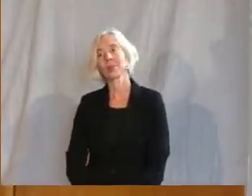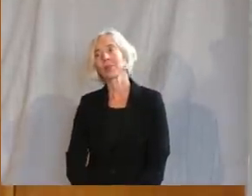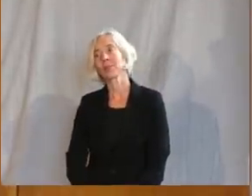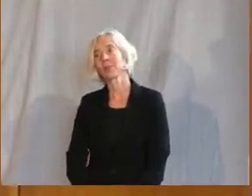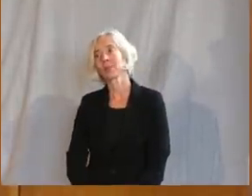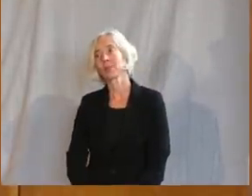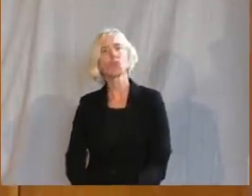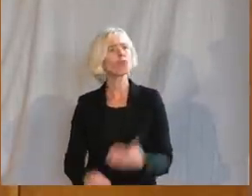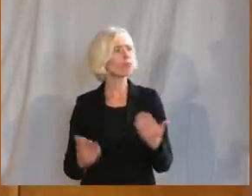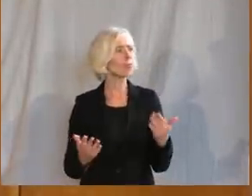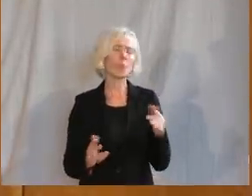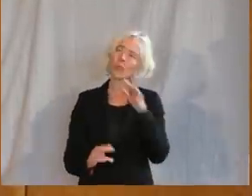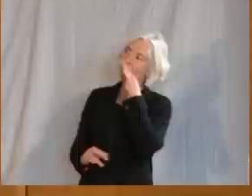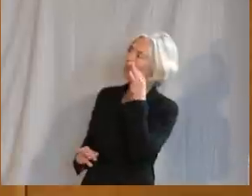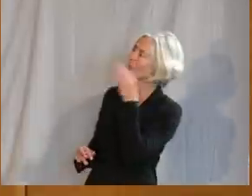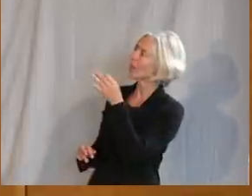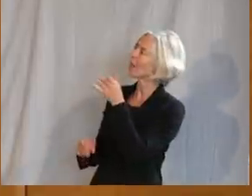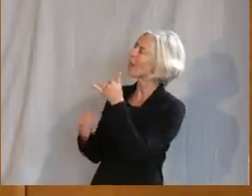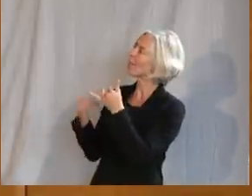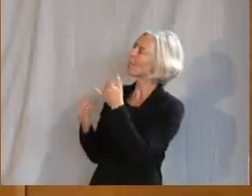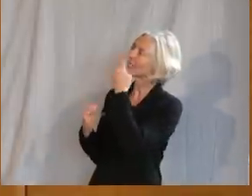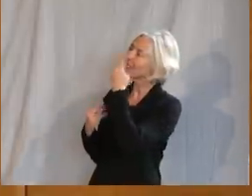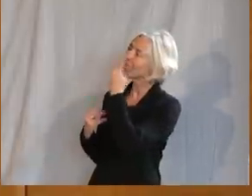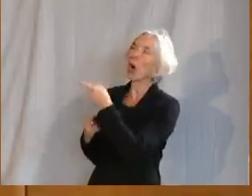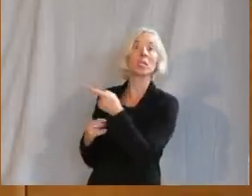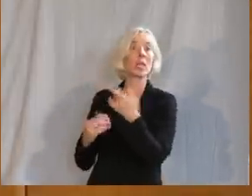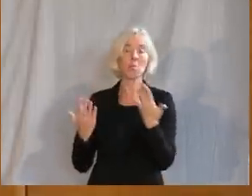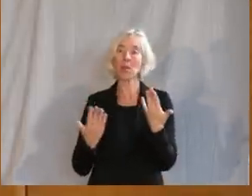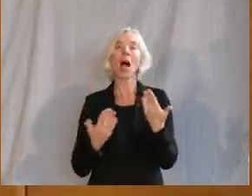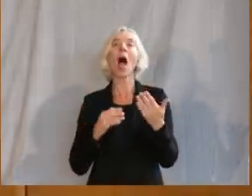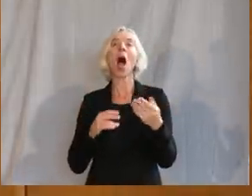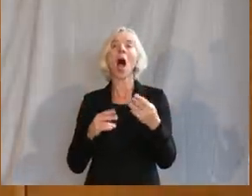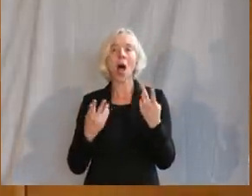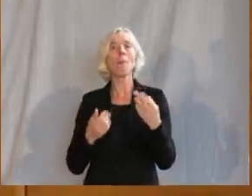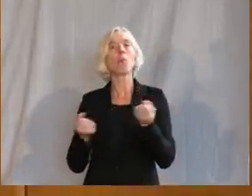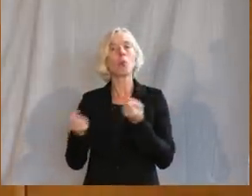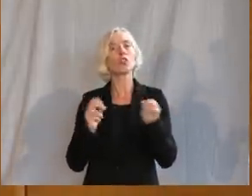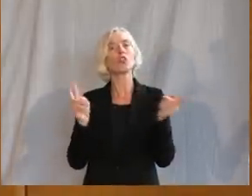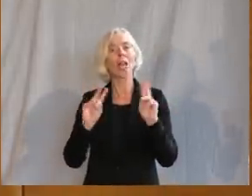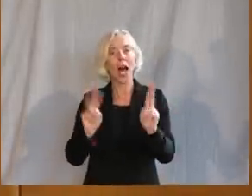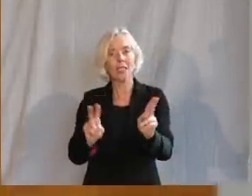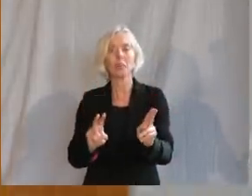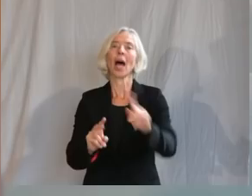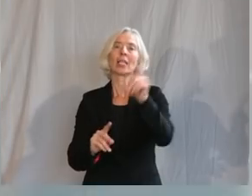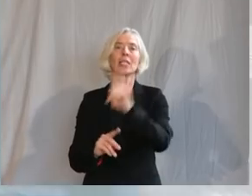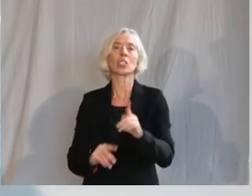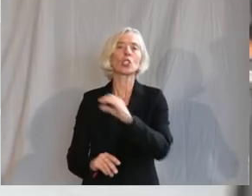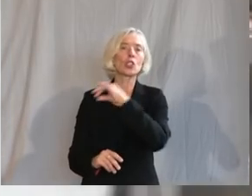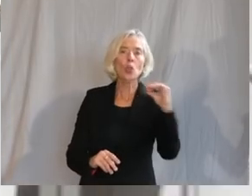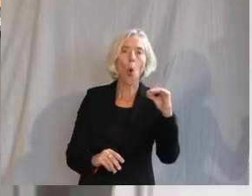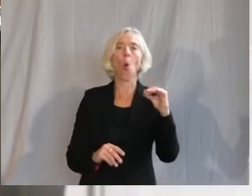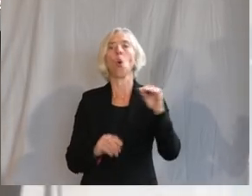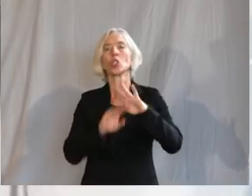zu den Bädern, also öffentlicher Nahverkehr, auch Orte, wo sich viele Menschen treffen? Bei all